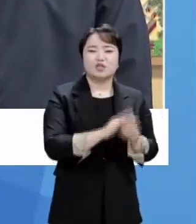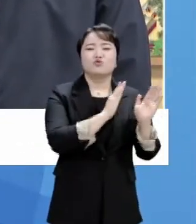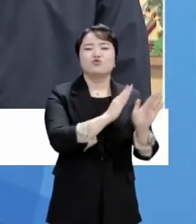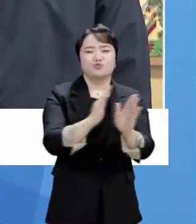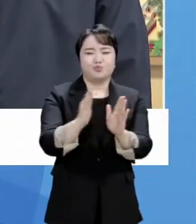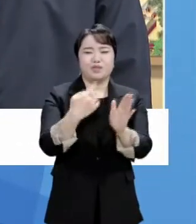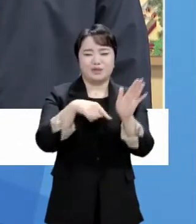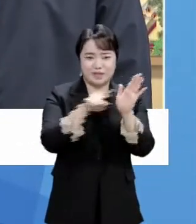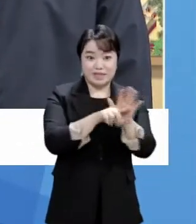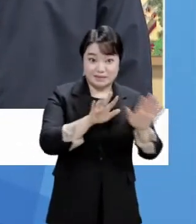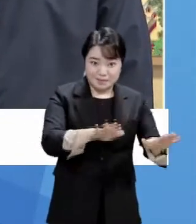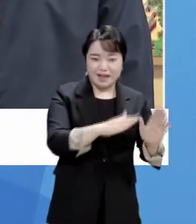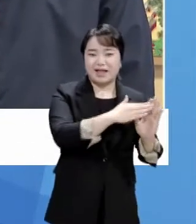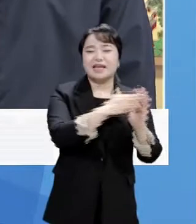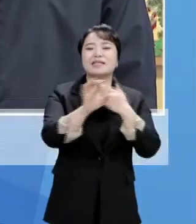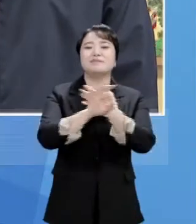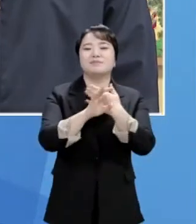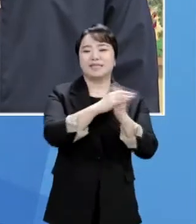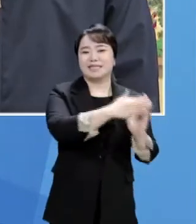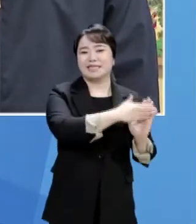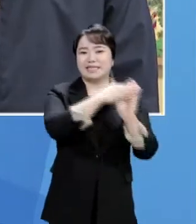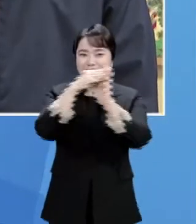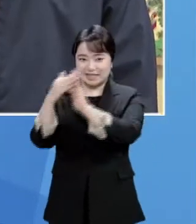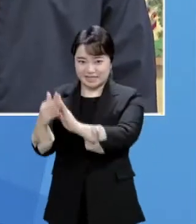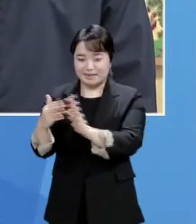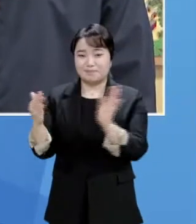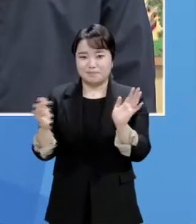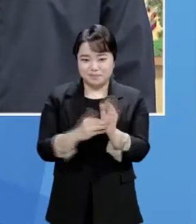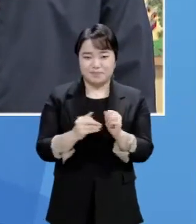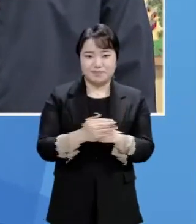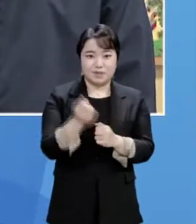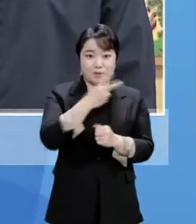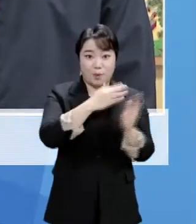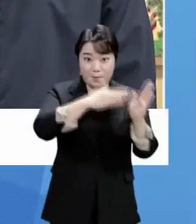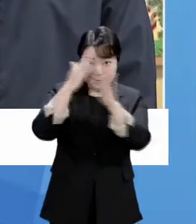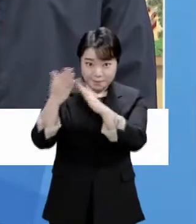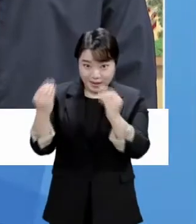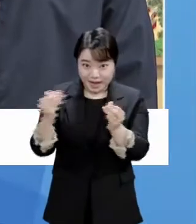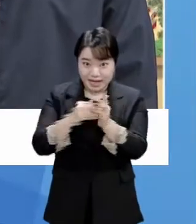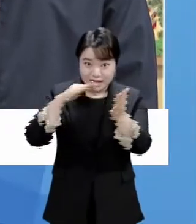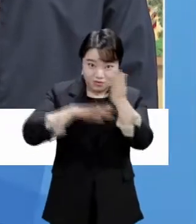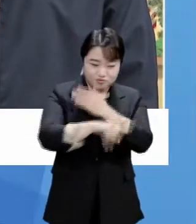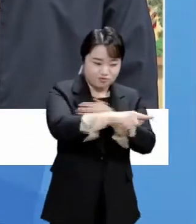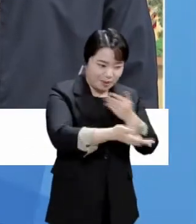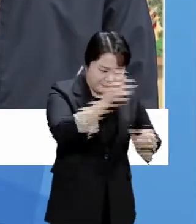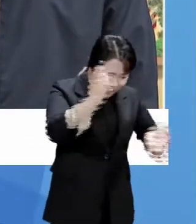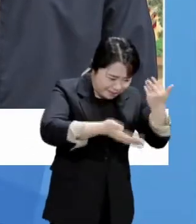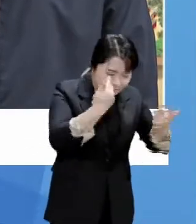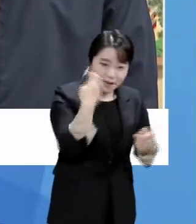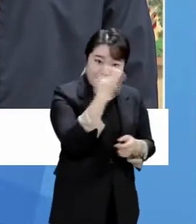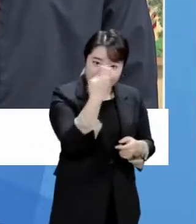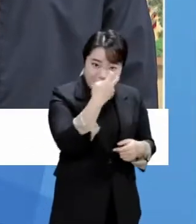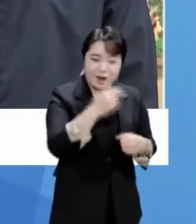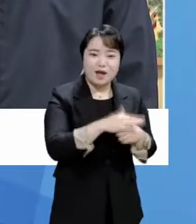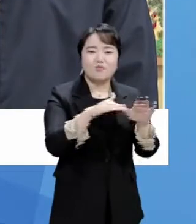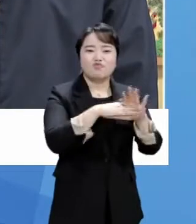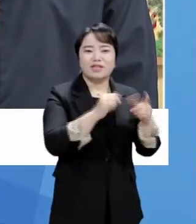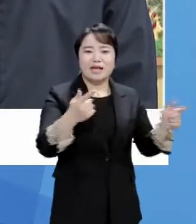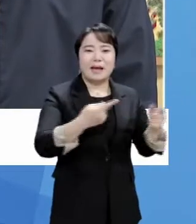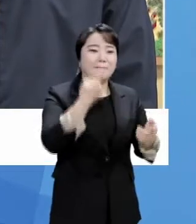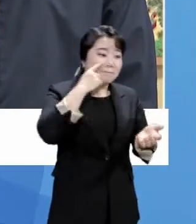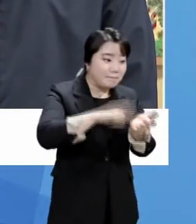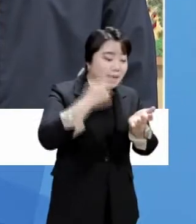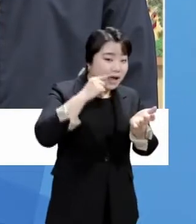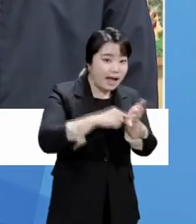준비하는 일하고 이번에 이사를 하게 되었습니다. 이제 문화재 발굴을 충분히 한 다음에 그 다음에 아마